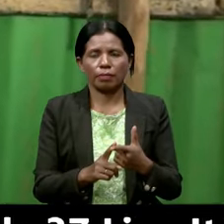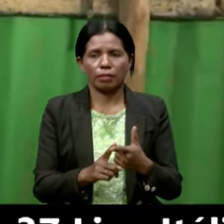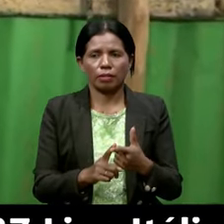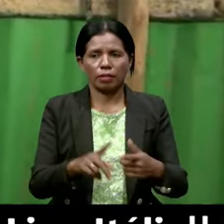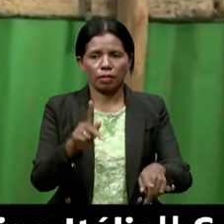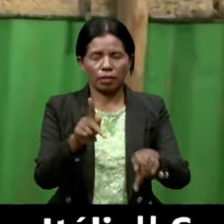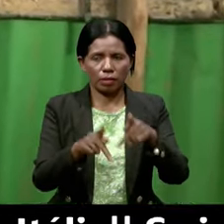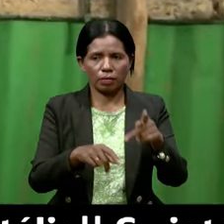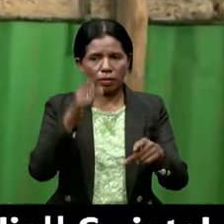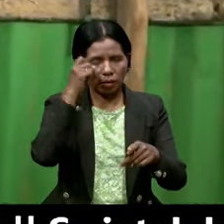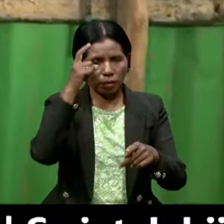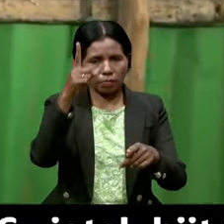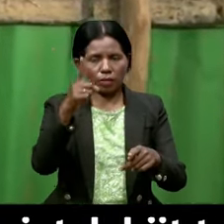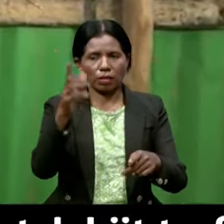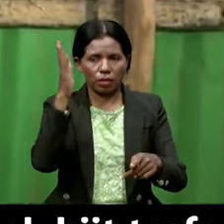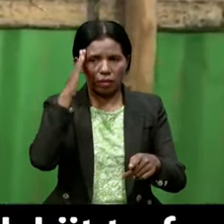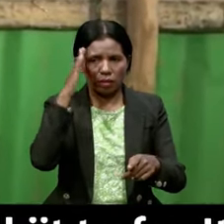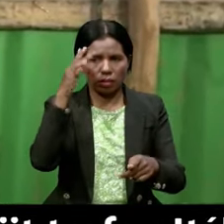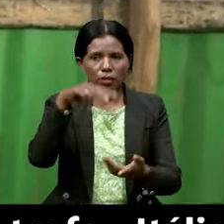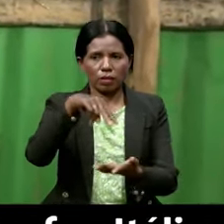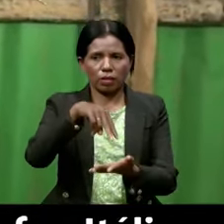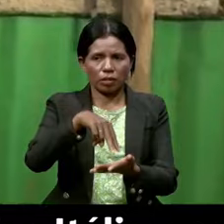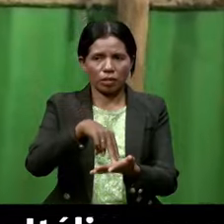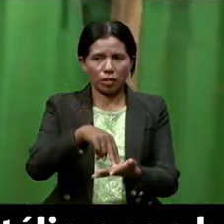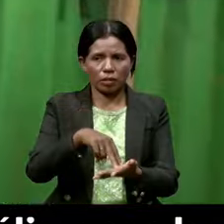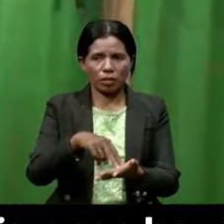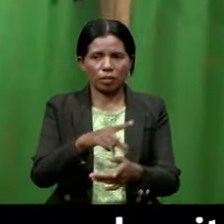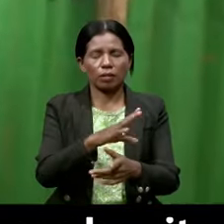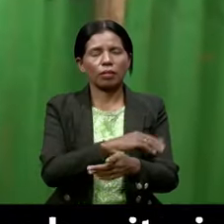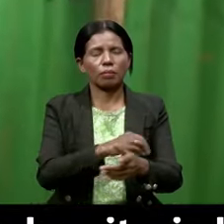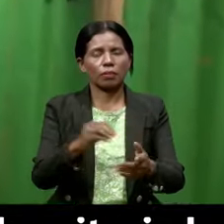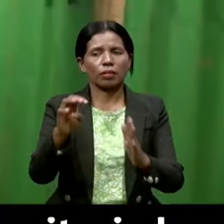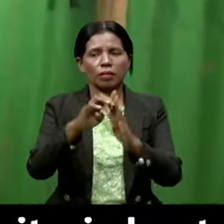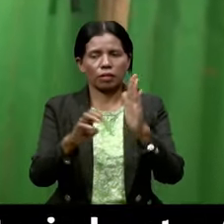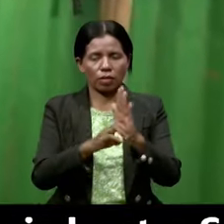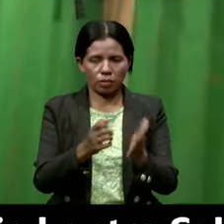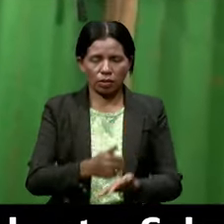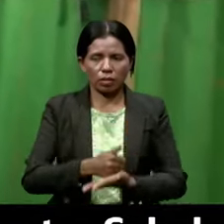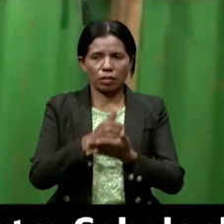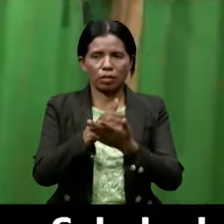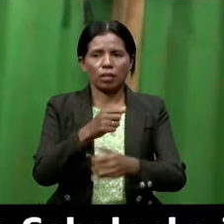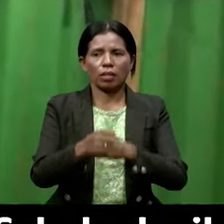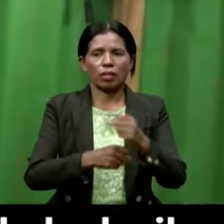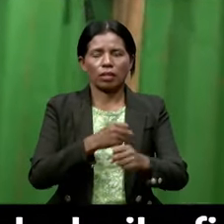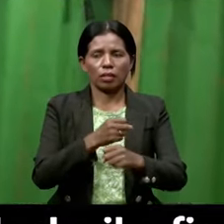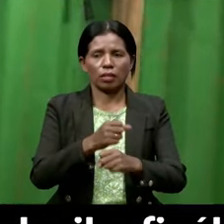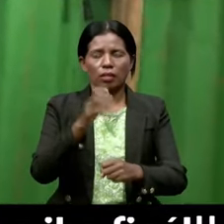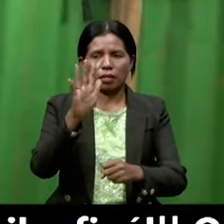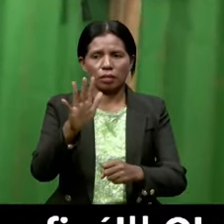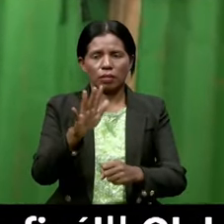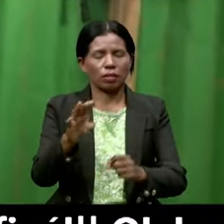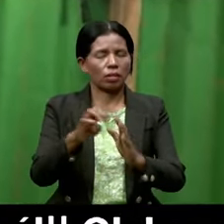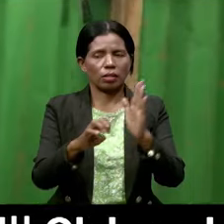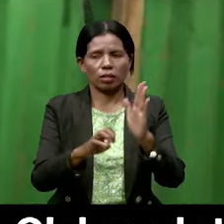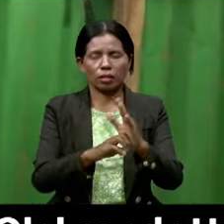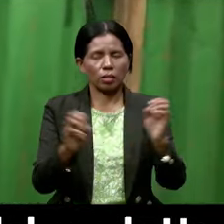komunitari ne komprende sa ne hana ika ta hari tempo para to pesi staro ta mata. Iu ti hati na ni ma staro la iha